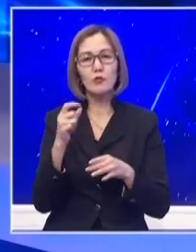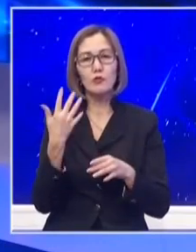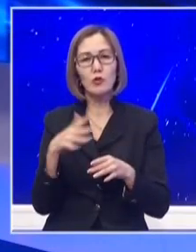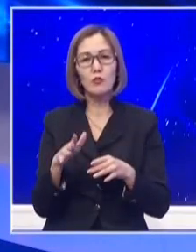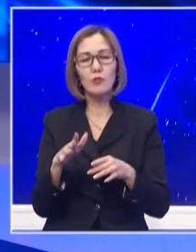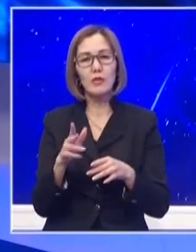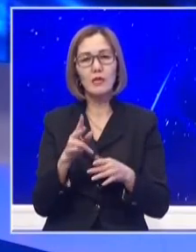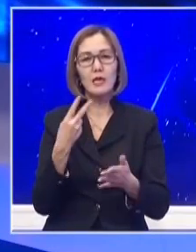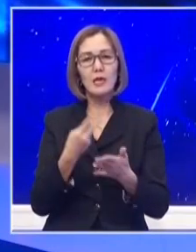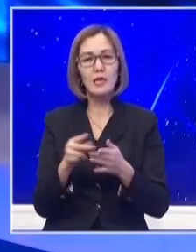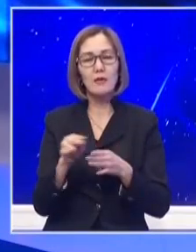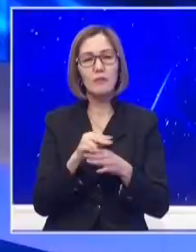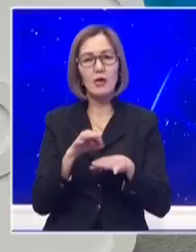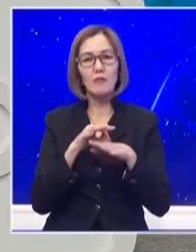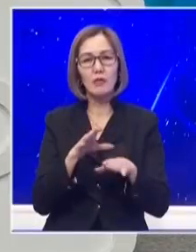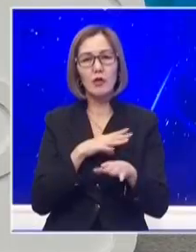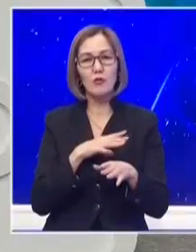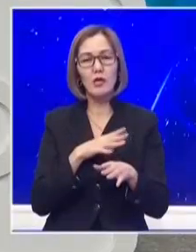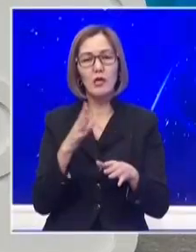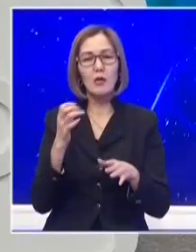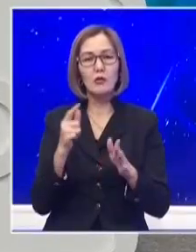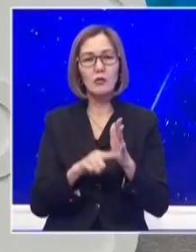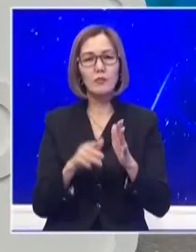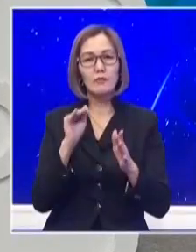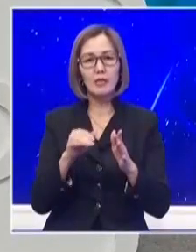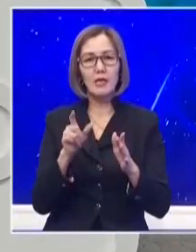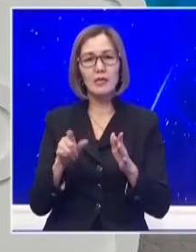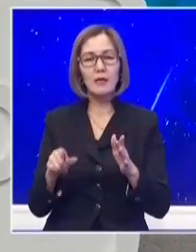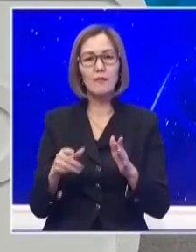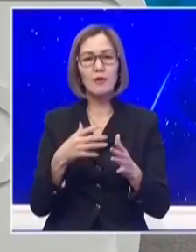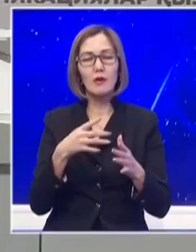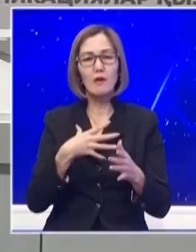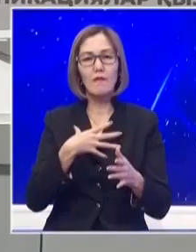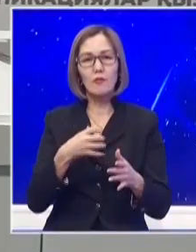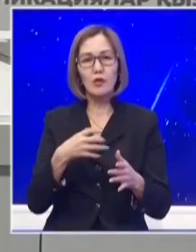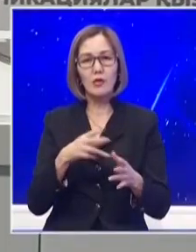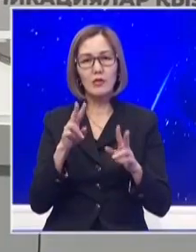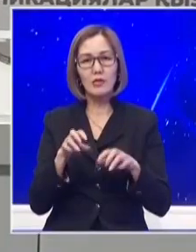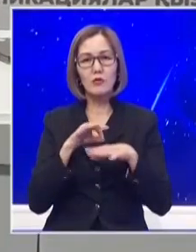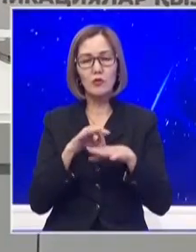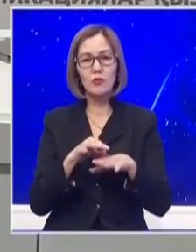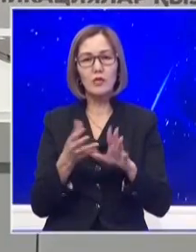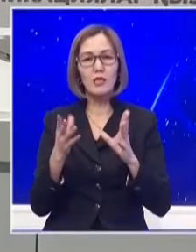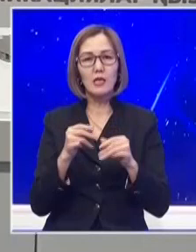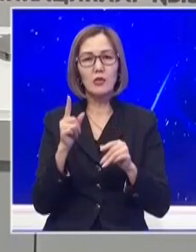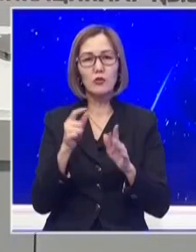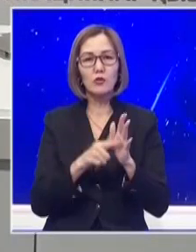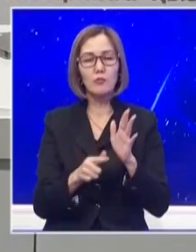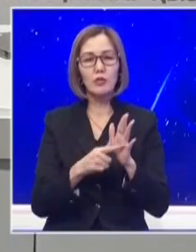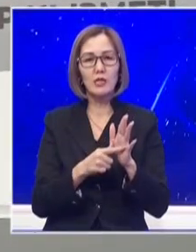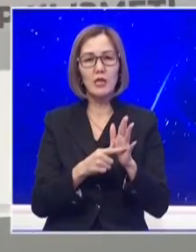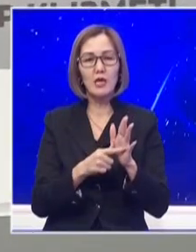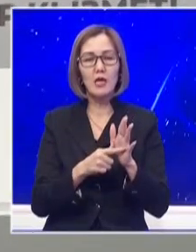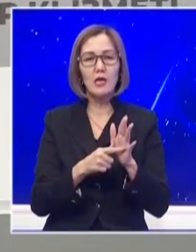адам стационарлық ем қабылдауда. Облыста өткен жылы 570 мыңнан аса адам флюорографиялық тексеруден өткен. Нәтижесінде